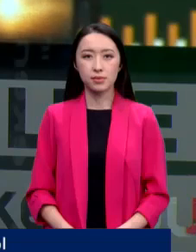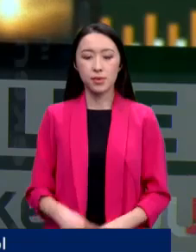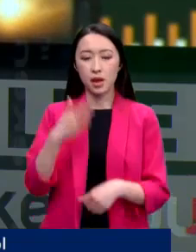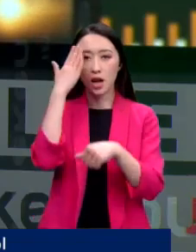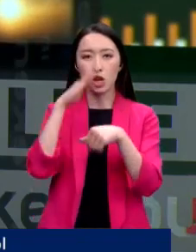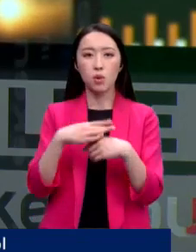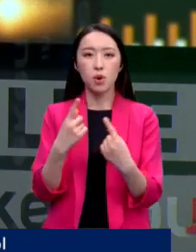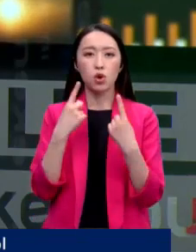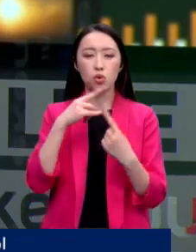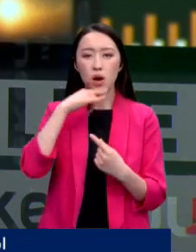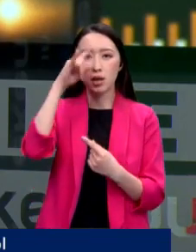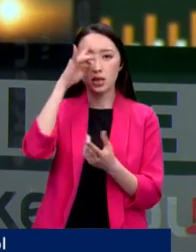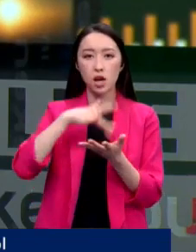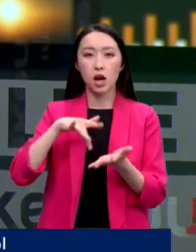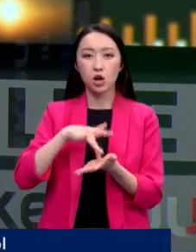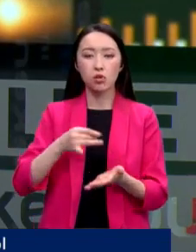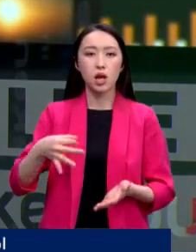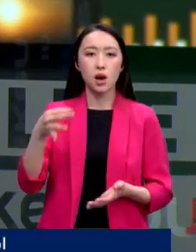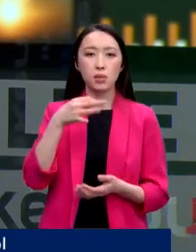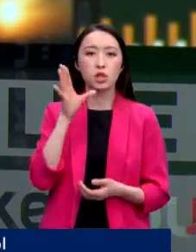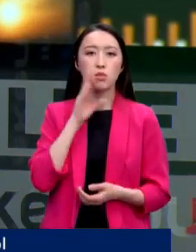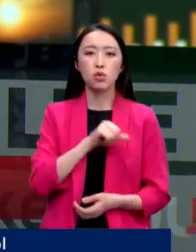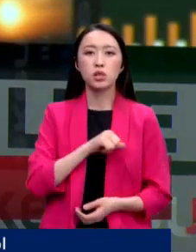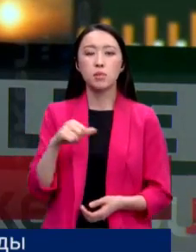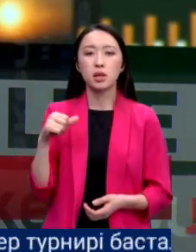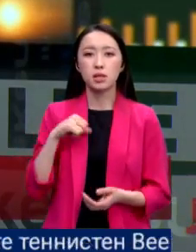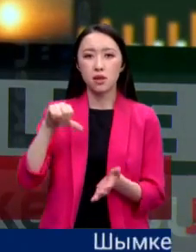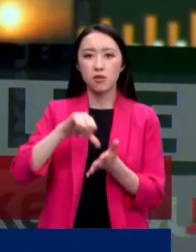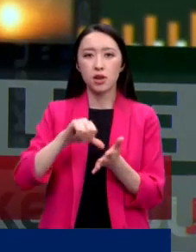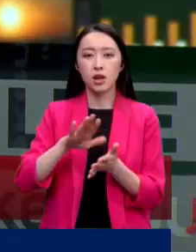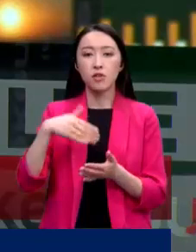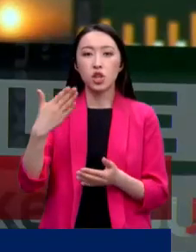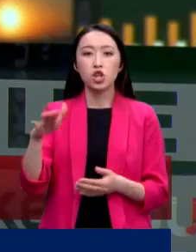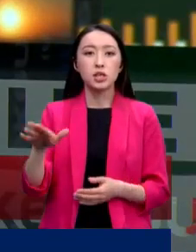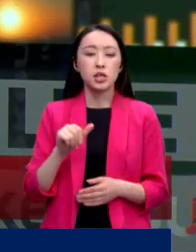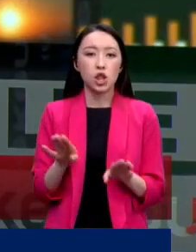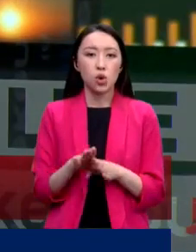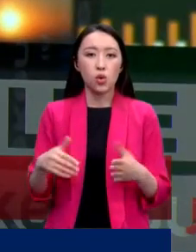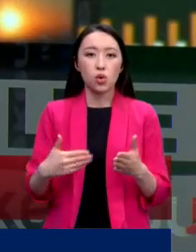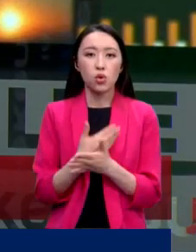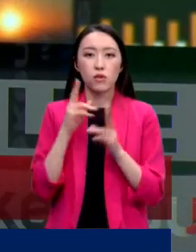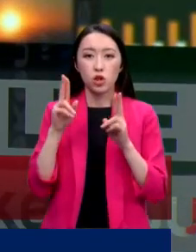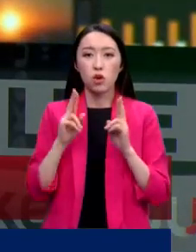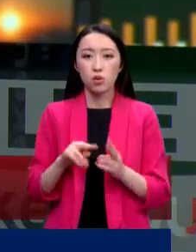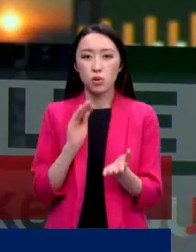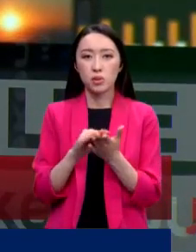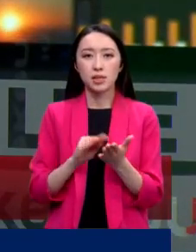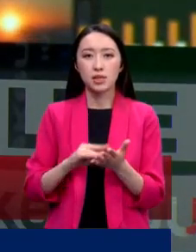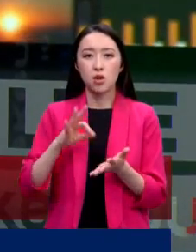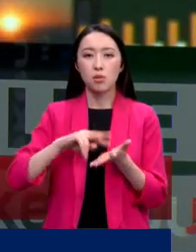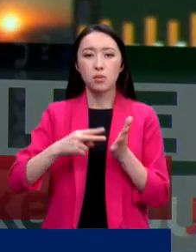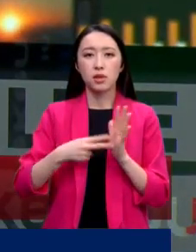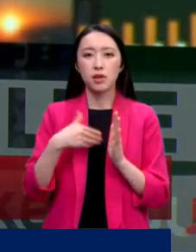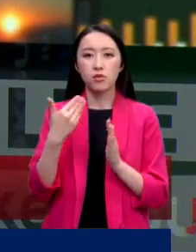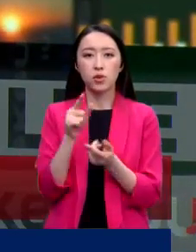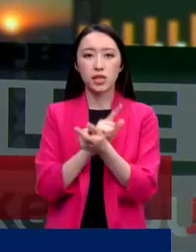Форматы крупных казахстанских городов и областей смогут самостоятельно привлекать внешние займы. Такую новую норму прописали в проекте о внесении